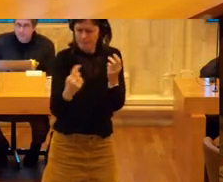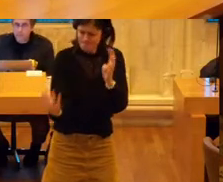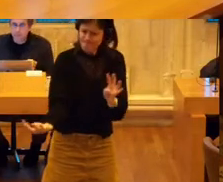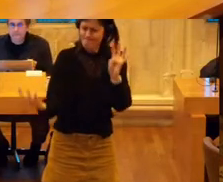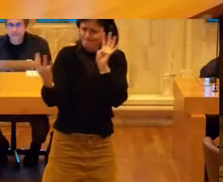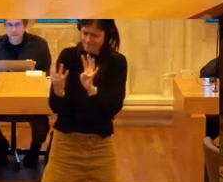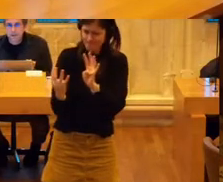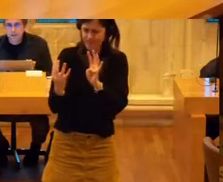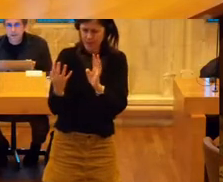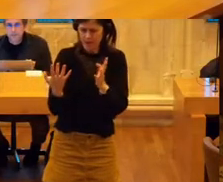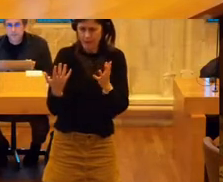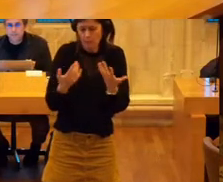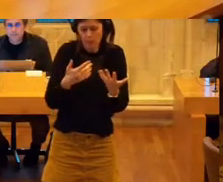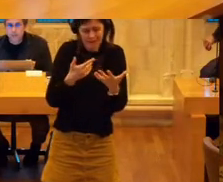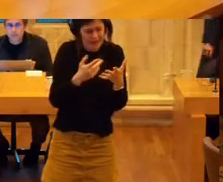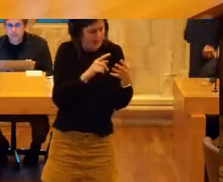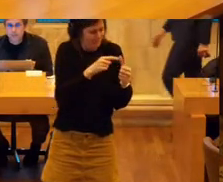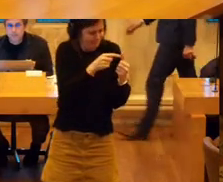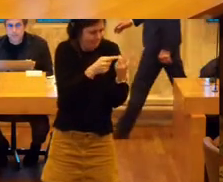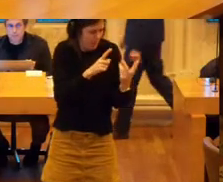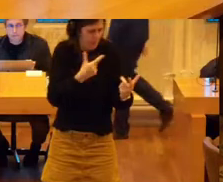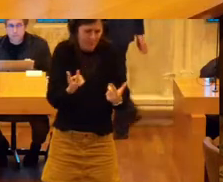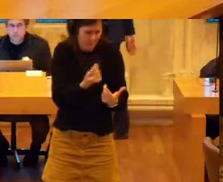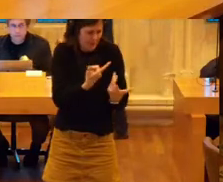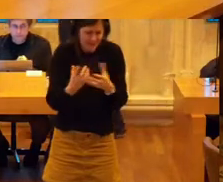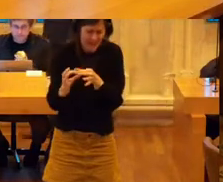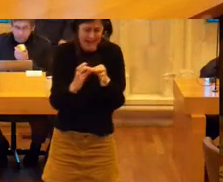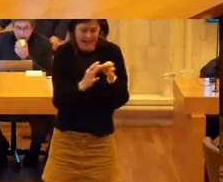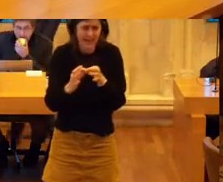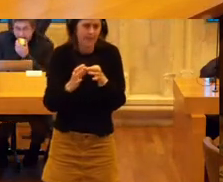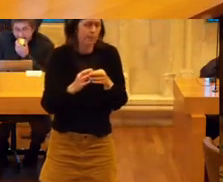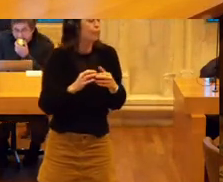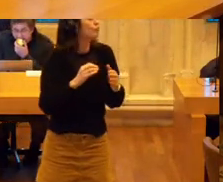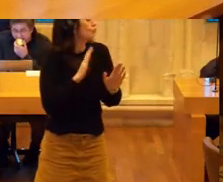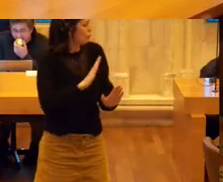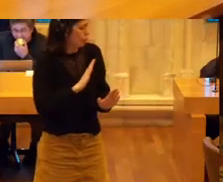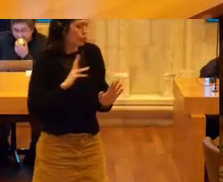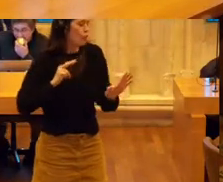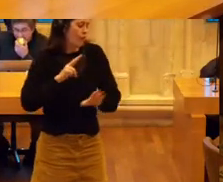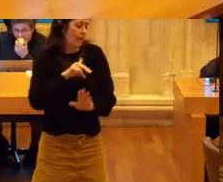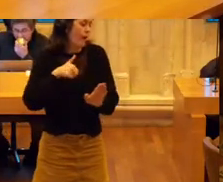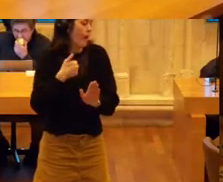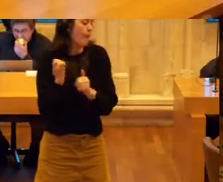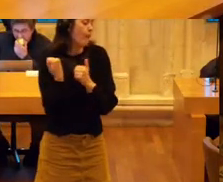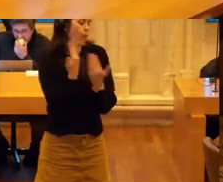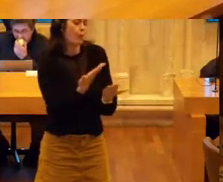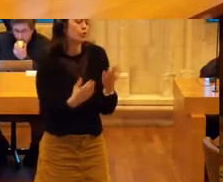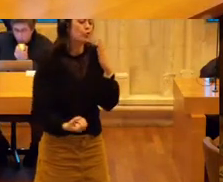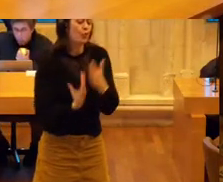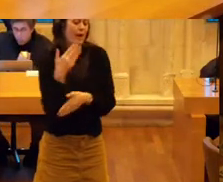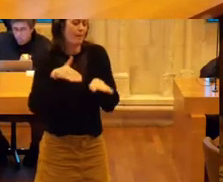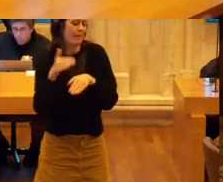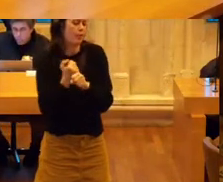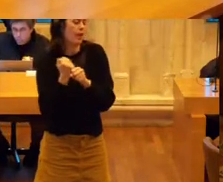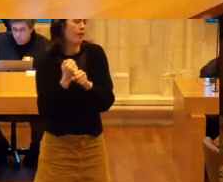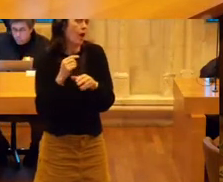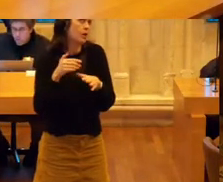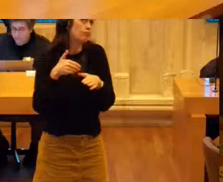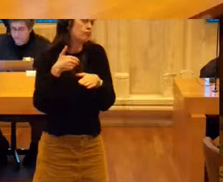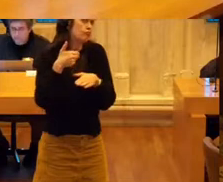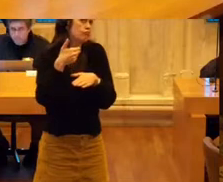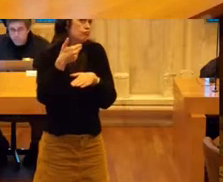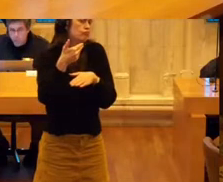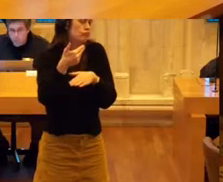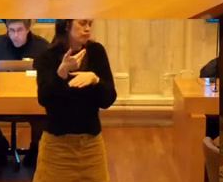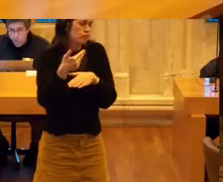sont extrêmement liées, et donc on vous proposera une nouvelle méthodologie à partir de ce qu'on appelle